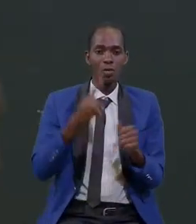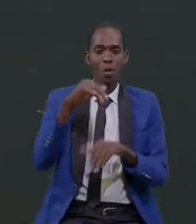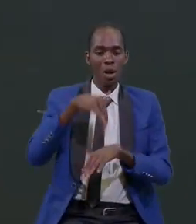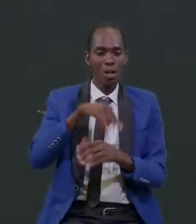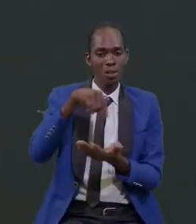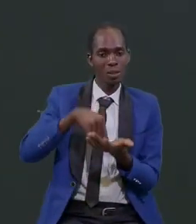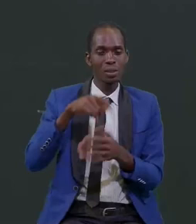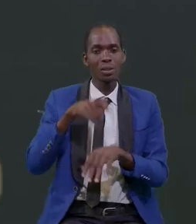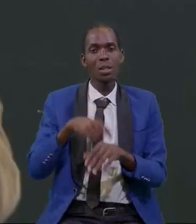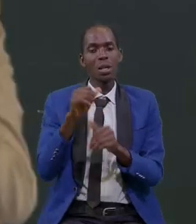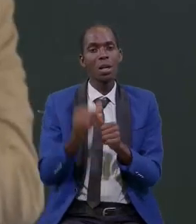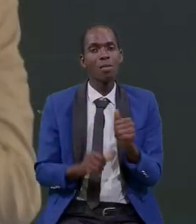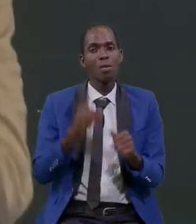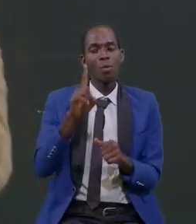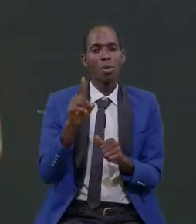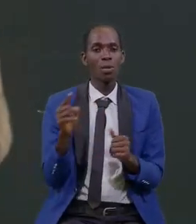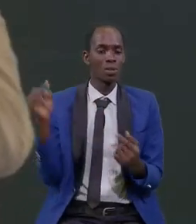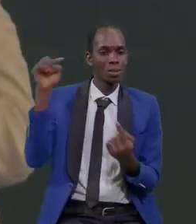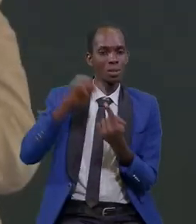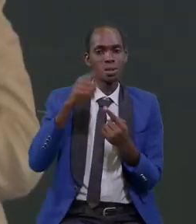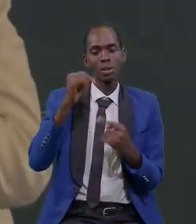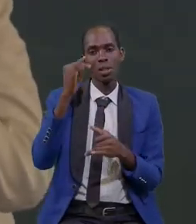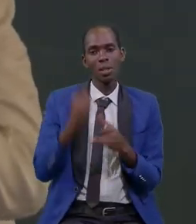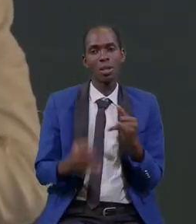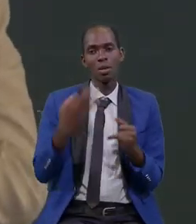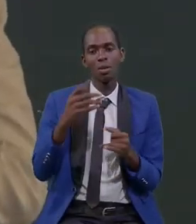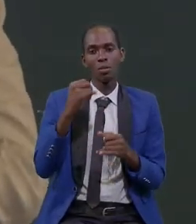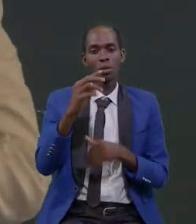quiconque en ce moment, jusqu'à la fin du monde,